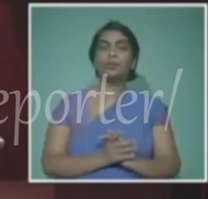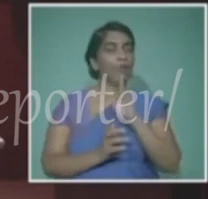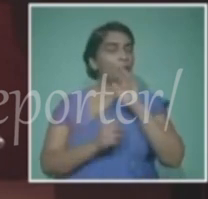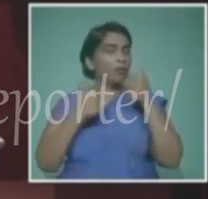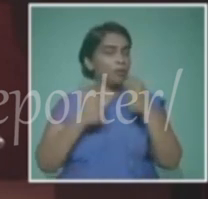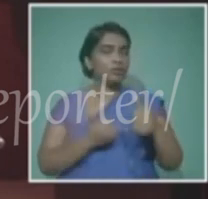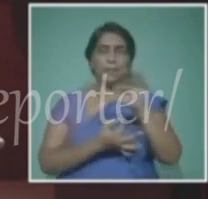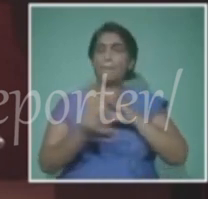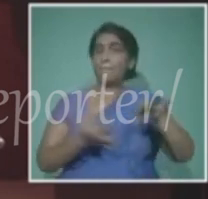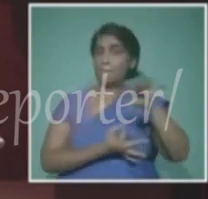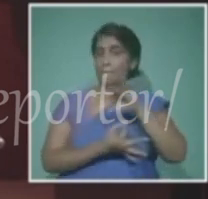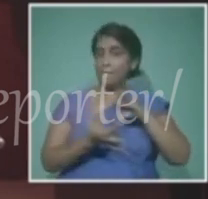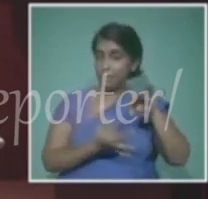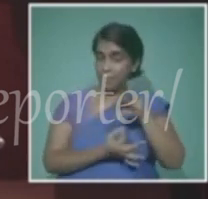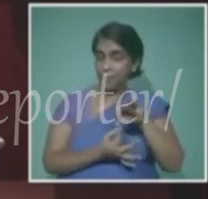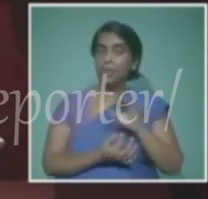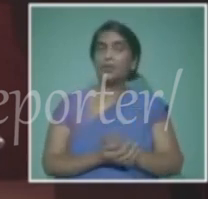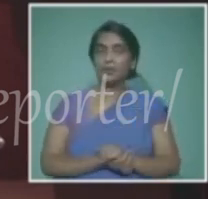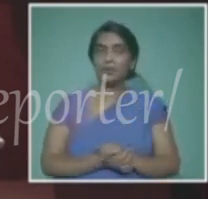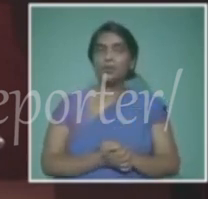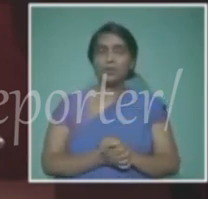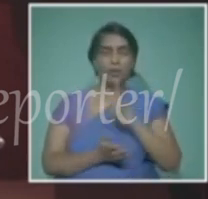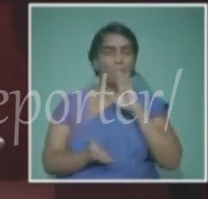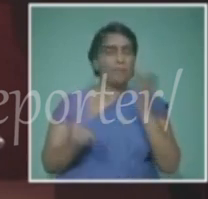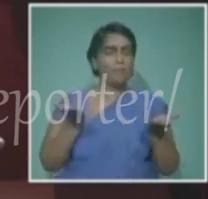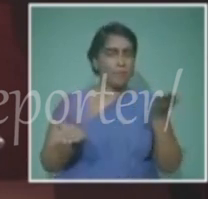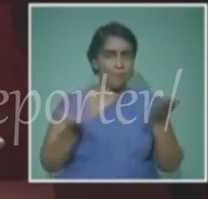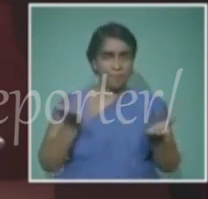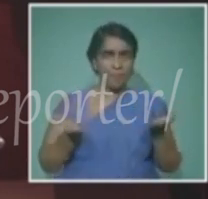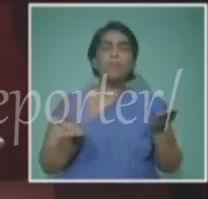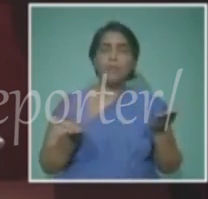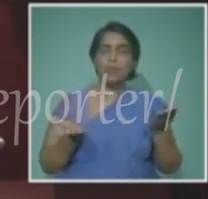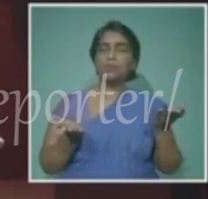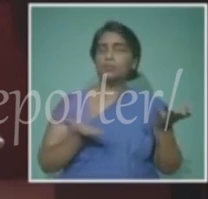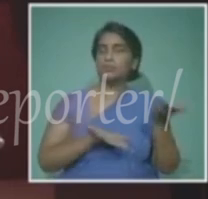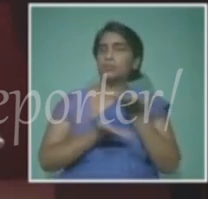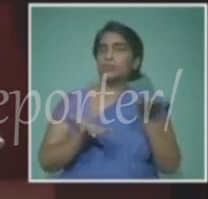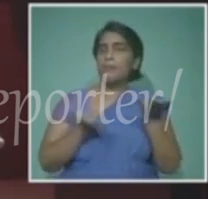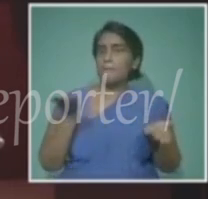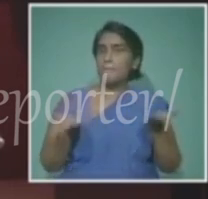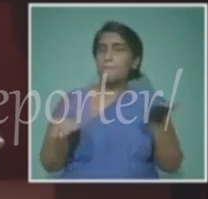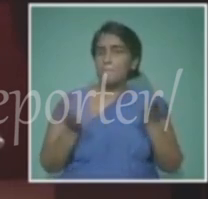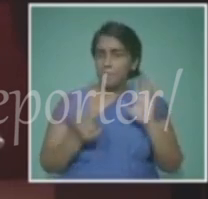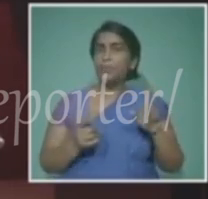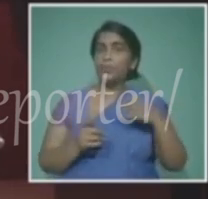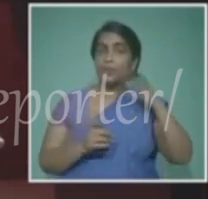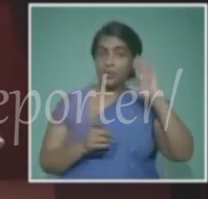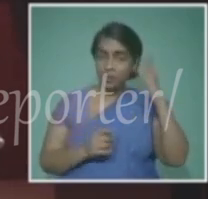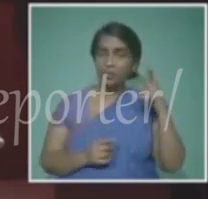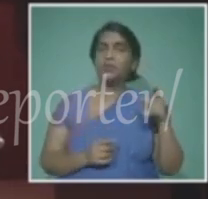වඩාත් ප්‍රජාතන්ත්‍රවාදී චෙක්ස් ඇන් බැලන්සස් සංවරණ සහ තුලන ක්‍රමවේදයක් තුල